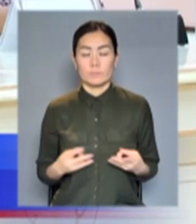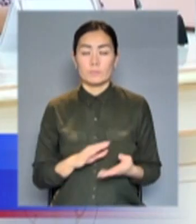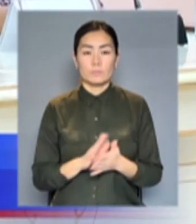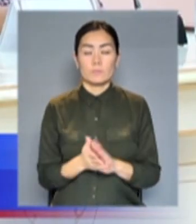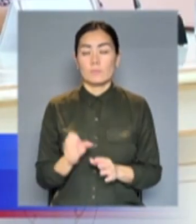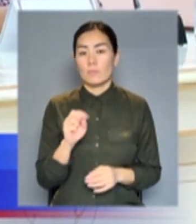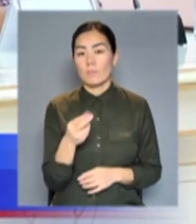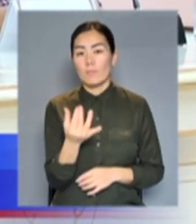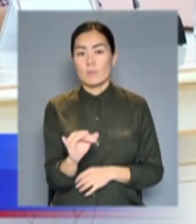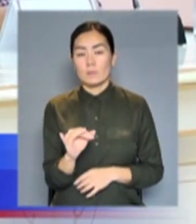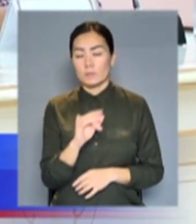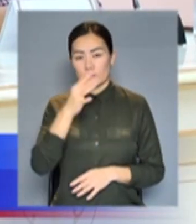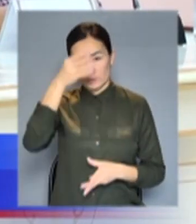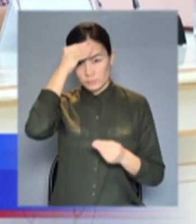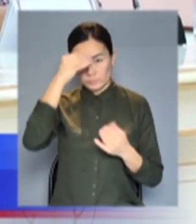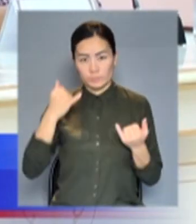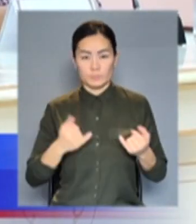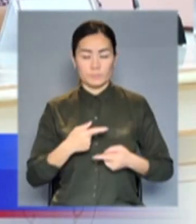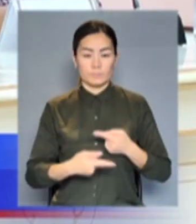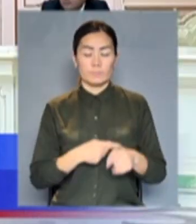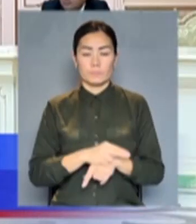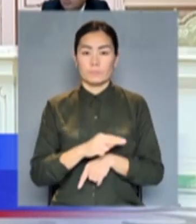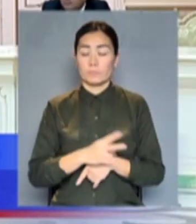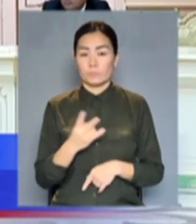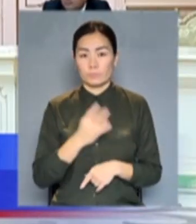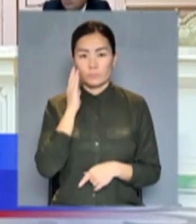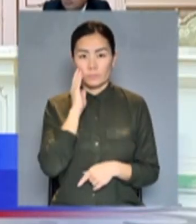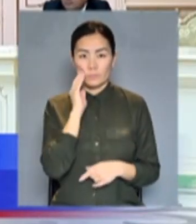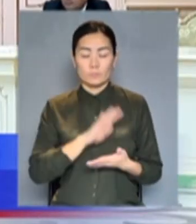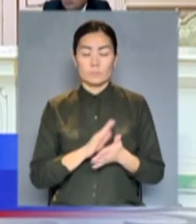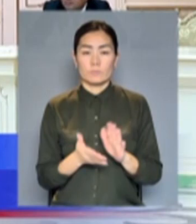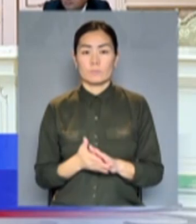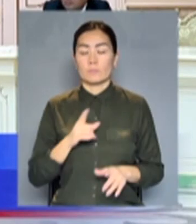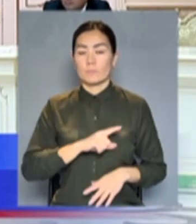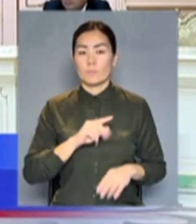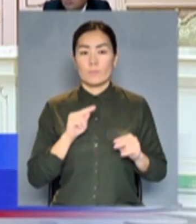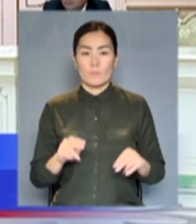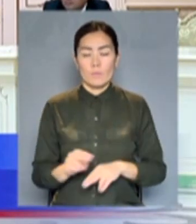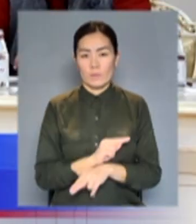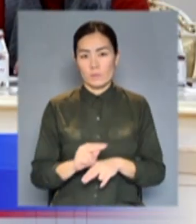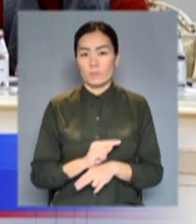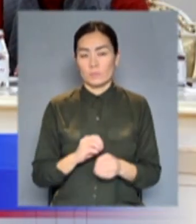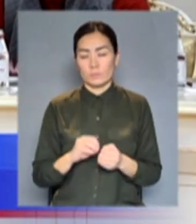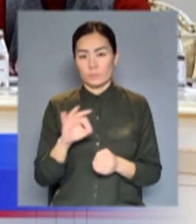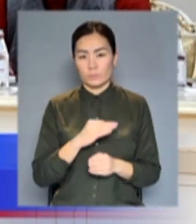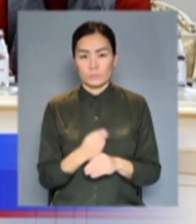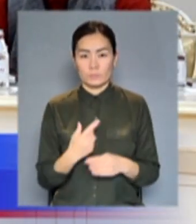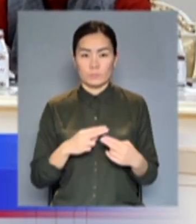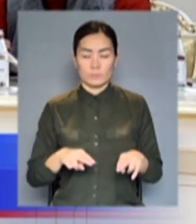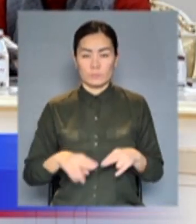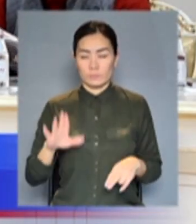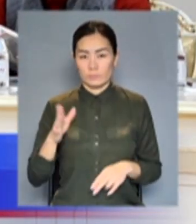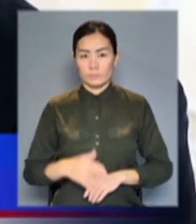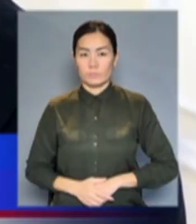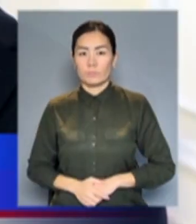Шарада дана Абайдың гуманистік ойларының бүгінгі қоғамдағы құндылығы, шығармаларындағы адамгершілік, тәрбиелік құндылықтар туралы кеңінен